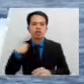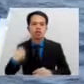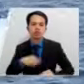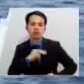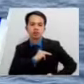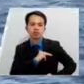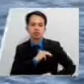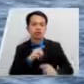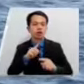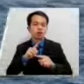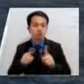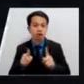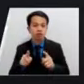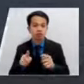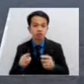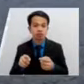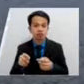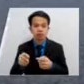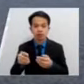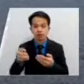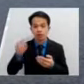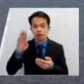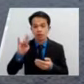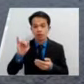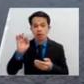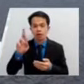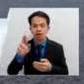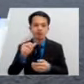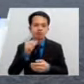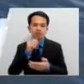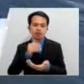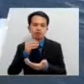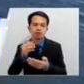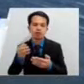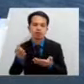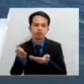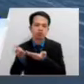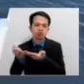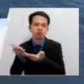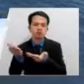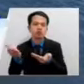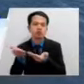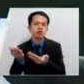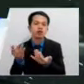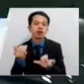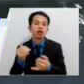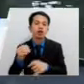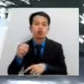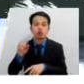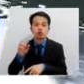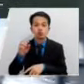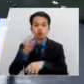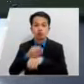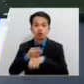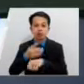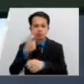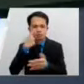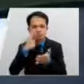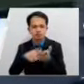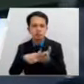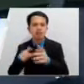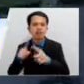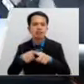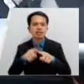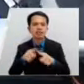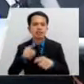nito inabot ang barko ng BFAR. Sa pagdaong ng BRP Dato Pagbuaya sa Orion Bataan, nakita ng crew ang iba pang sirang tinamo ng